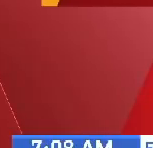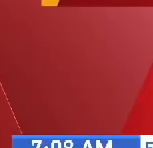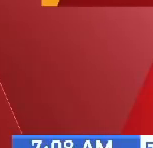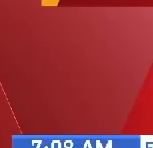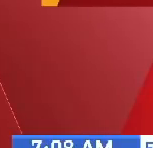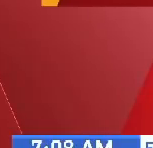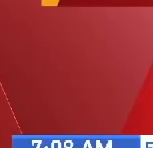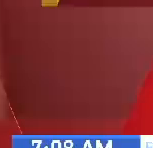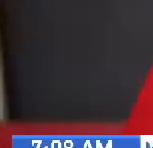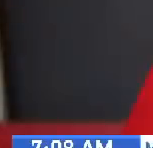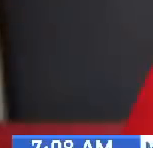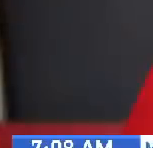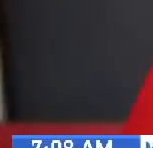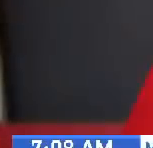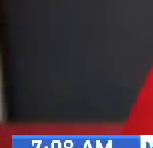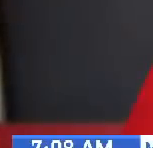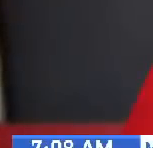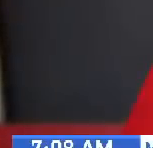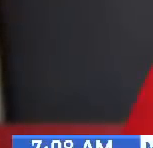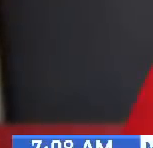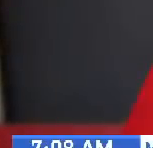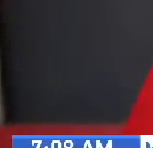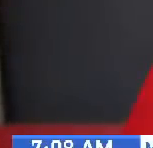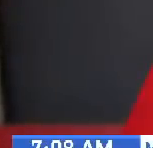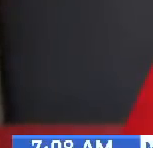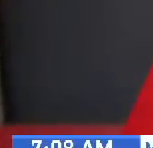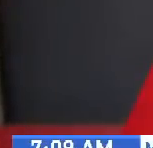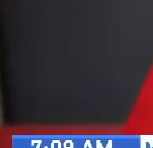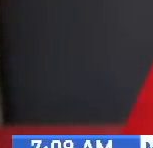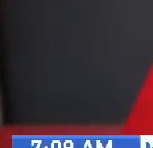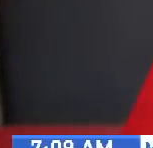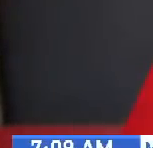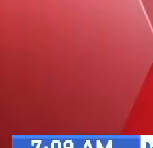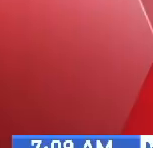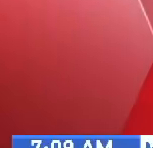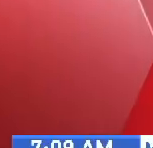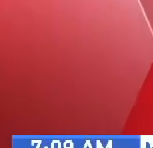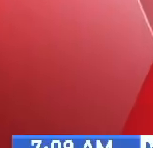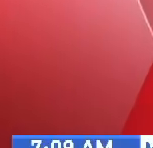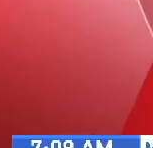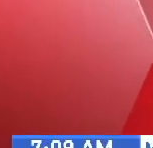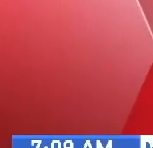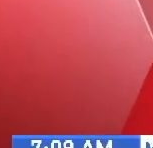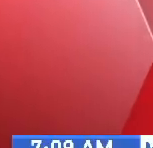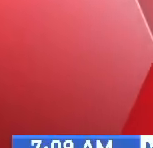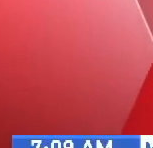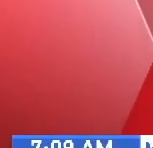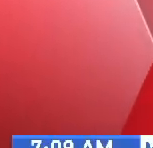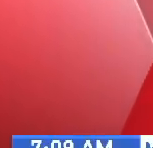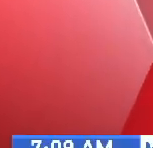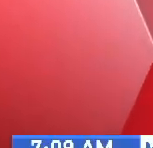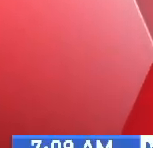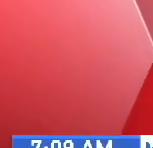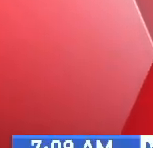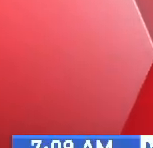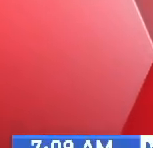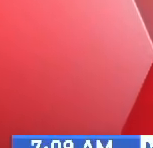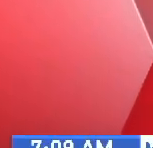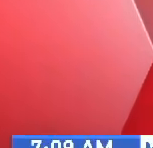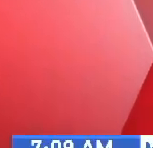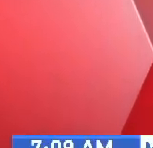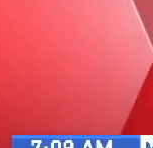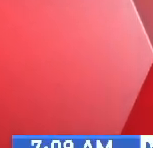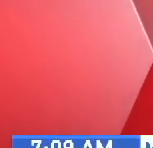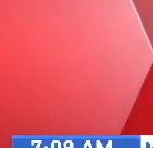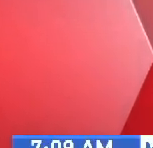motorsiklo. Nagkasalpukan ang dalawa. Sa lakas ng impact, tumilapon ang angkas ng isang motor. Base sa investigasyon, nag-overtake